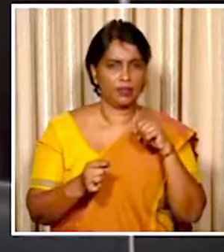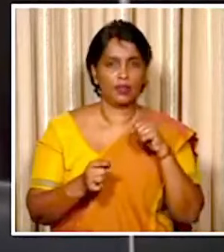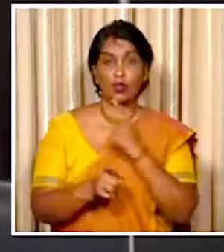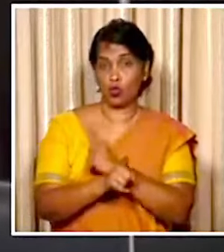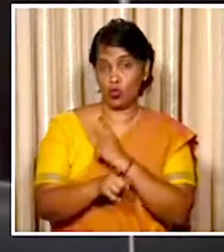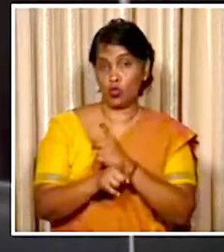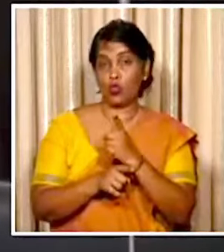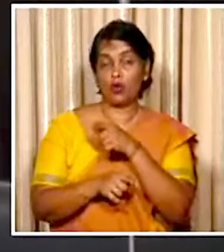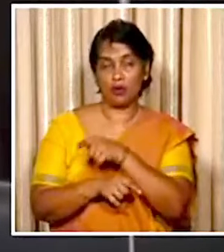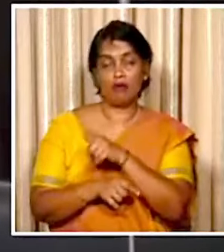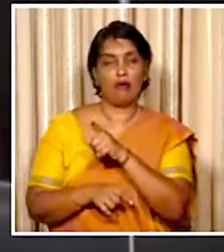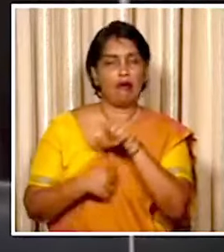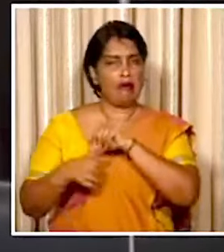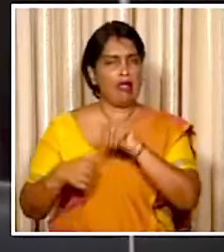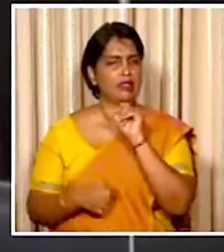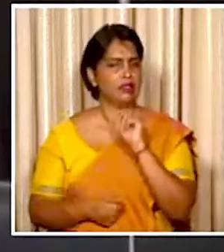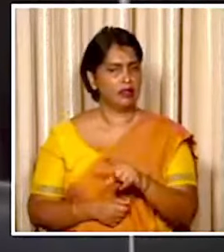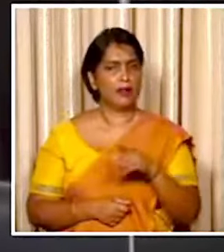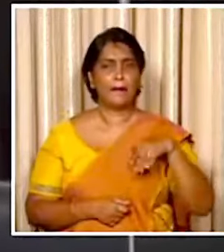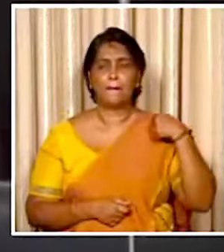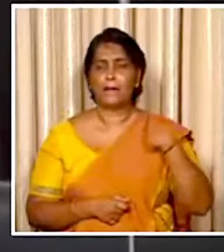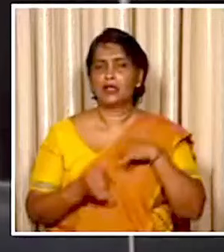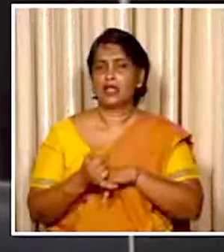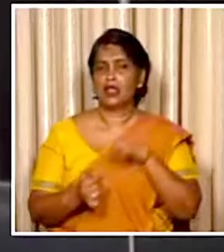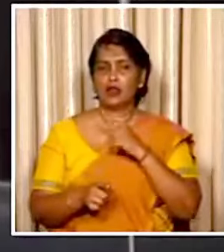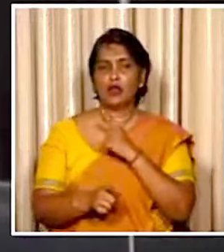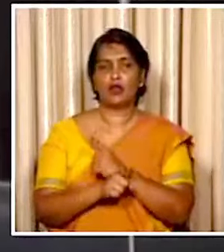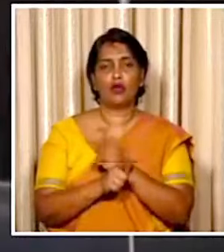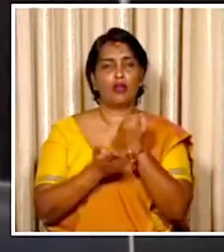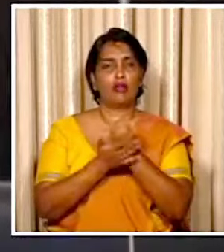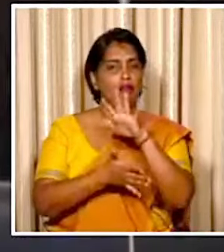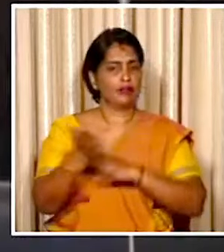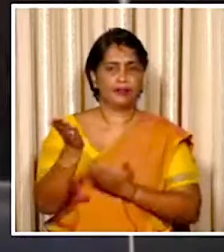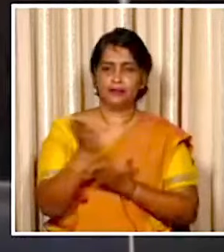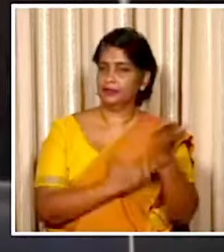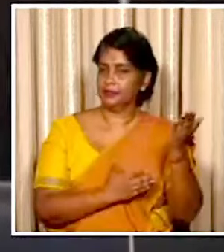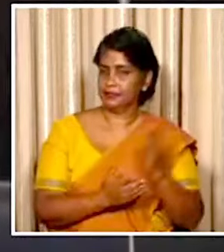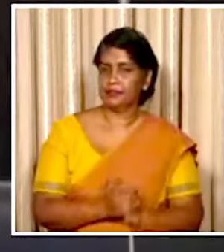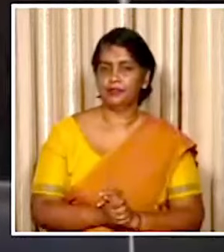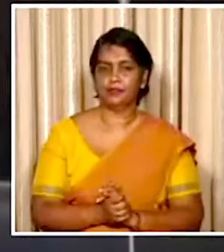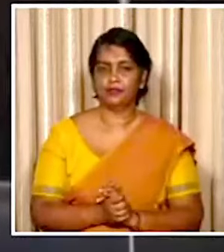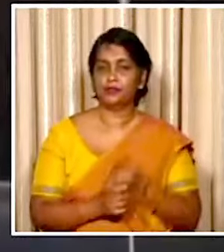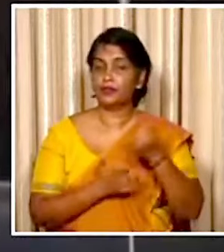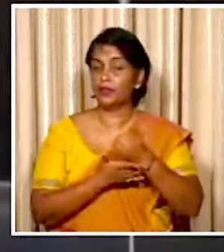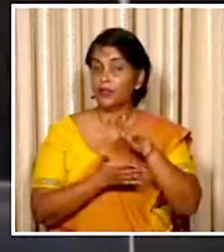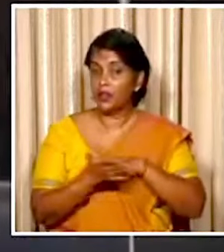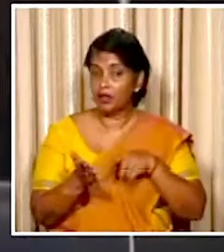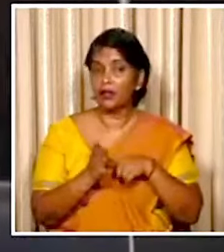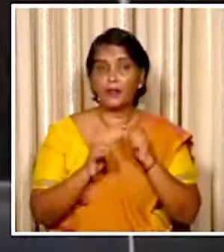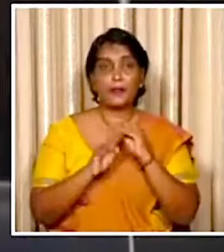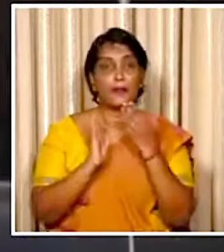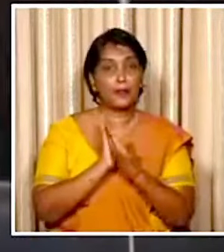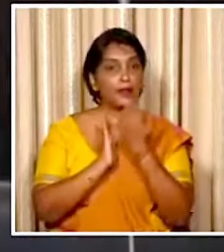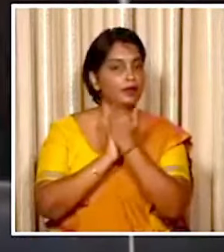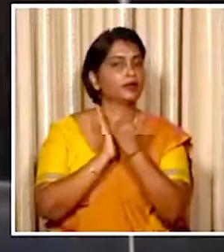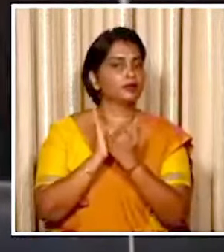ආයතන නමින් ප්‍රධාන ලේකම් ජාතික ගුරු බලයට ලිපියක් යවලා තියෙනවා. ඒ ලිපියේ තියෙන ප්‍රතිපත්ති මේ කරුණු